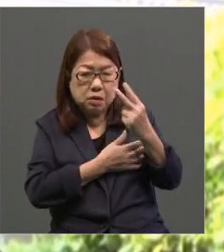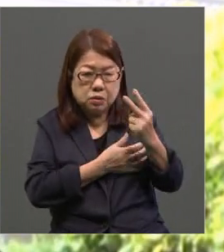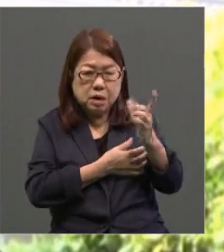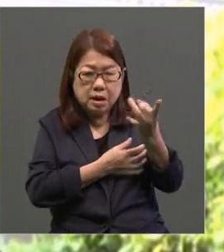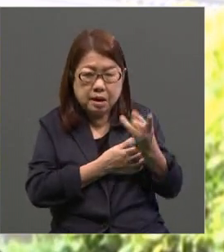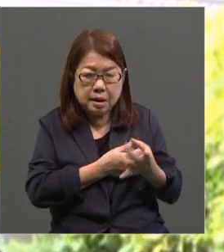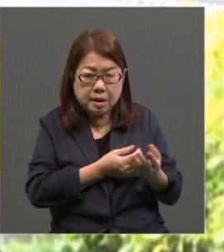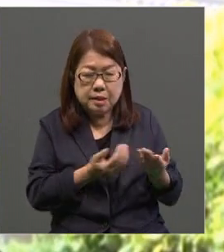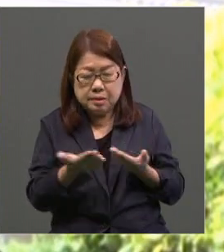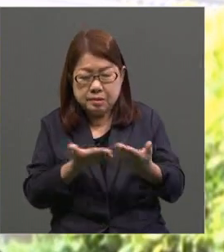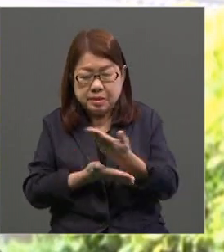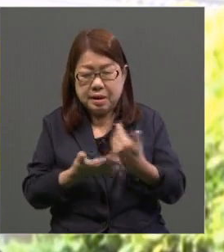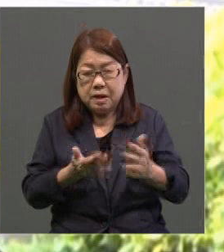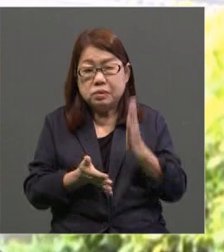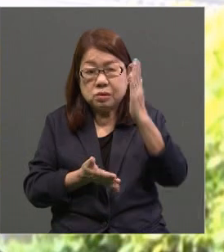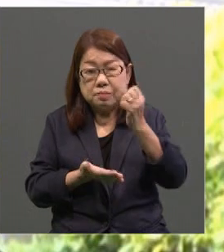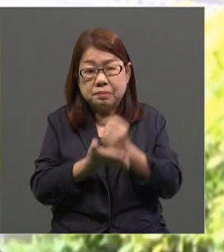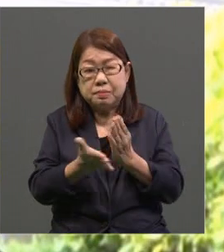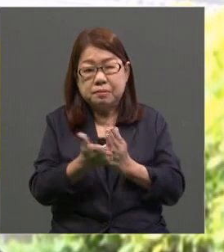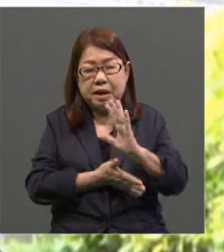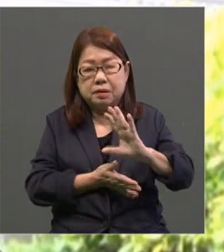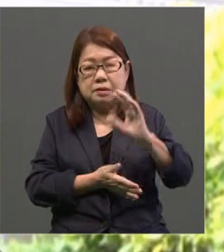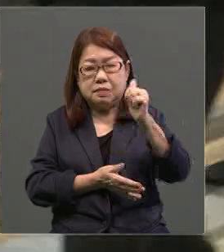ำให้ทุกอย่างมันดีขึ้น